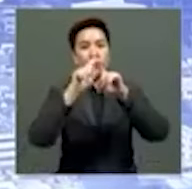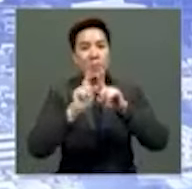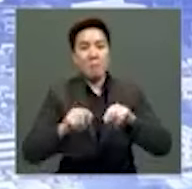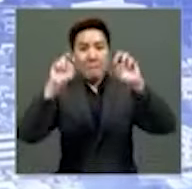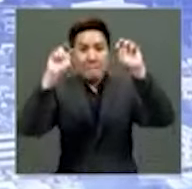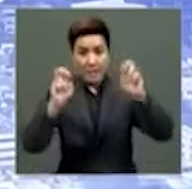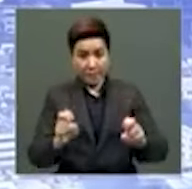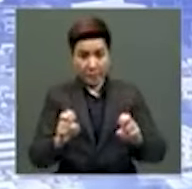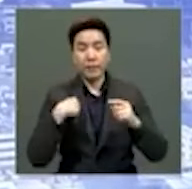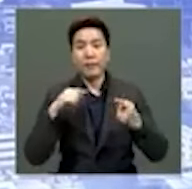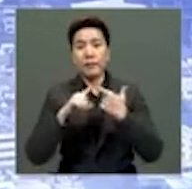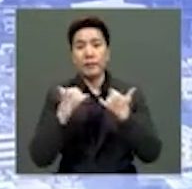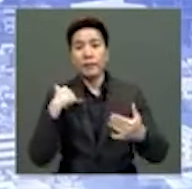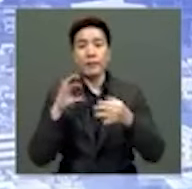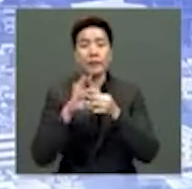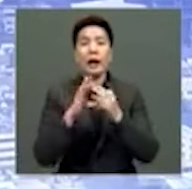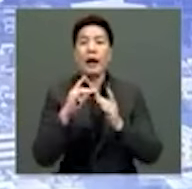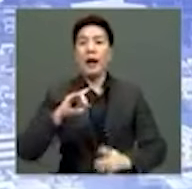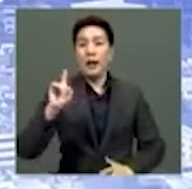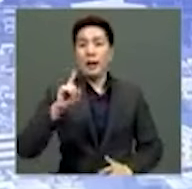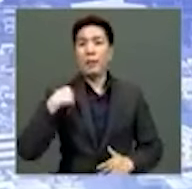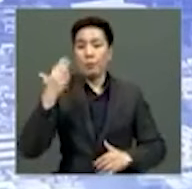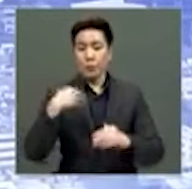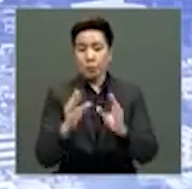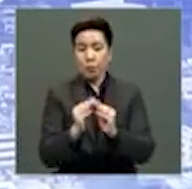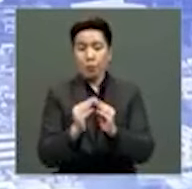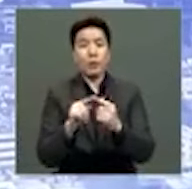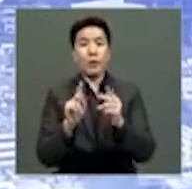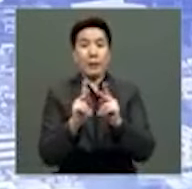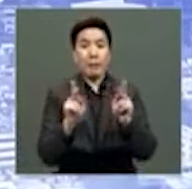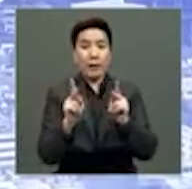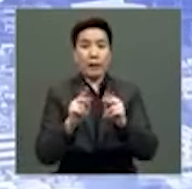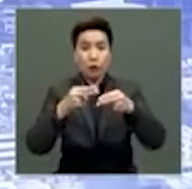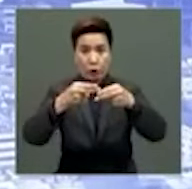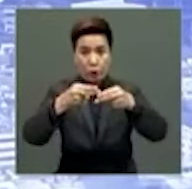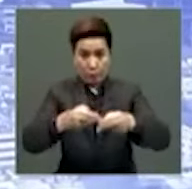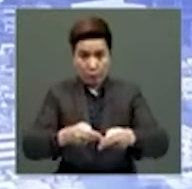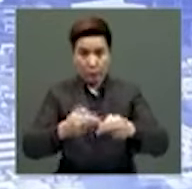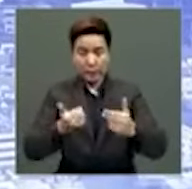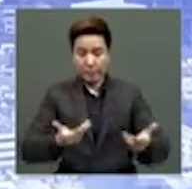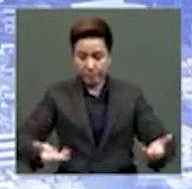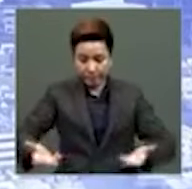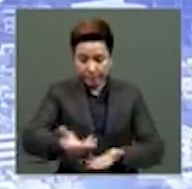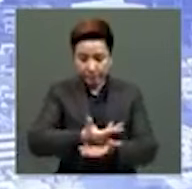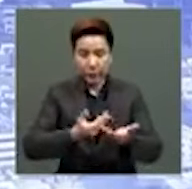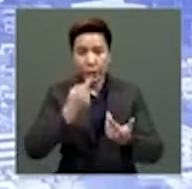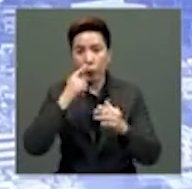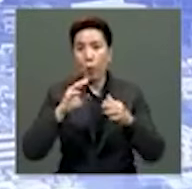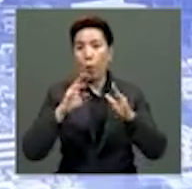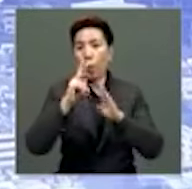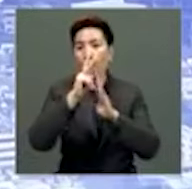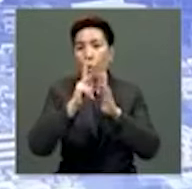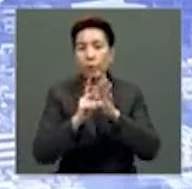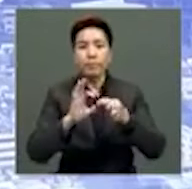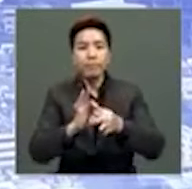องค่ะโดยเฉพาะอย่างยิ่งสืบเนื่องจากที่ประชุมคณะกรรมการเฉพาะกิจซึ่งจะพิจารณาการผ่อนคลายและ